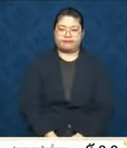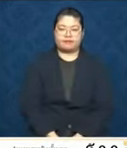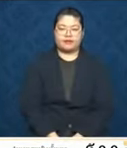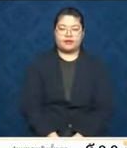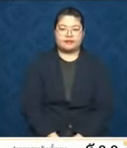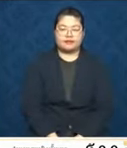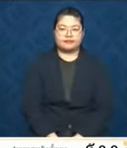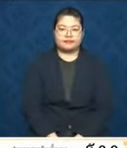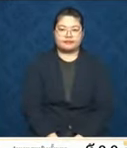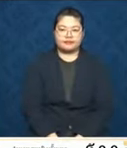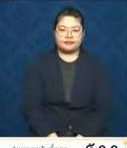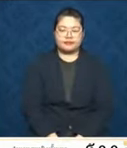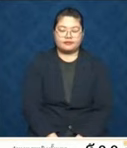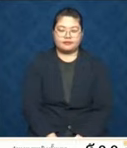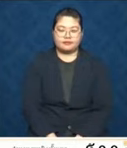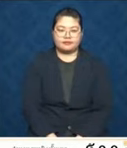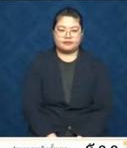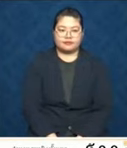ครับขอบคุณมากครับ